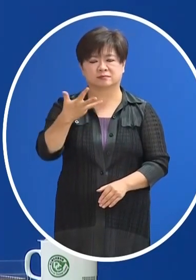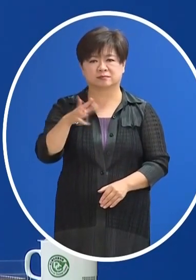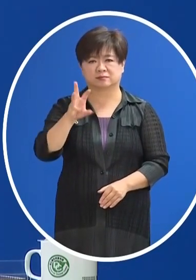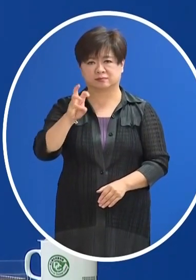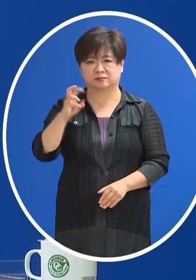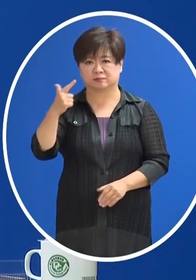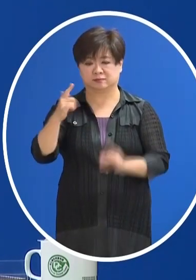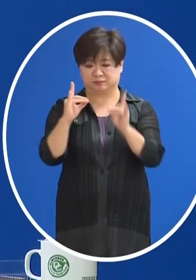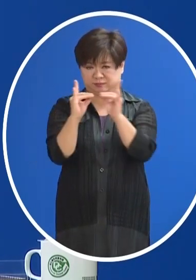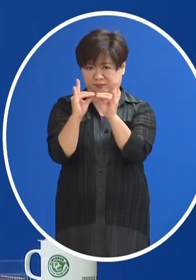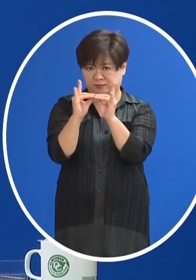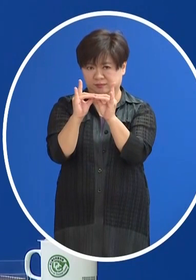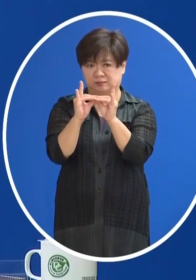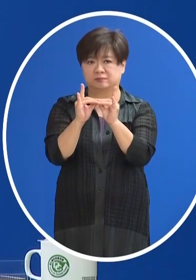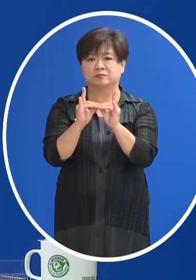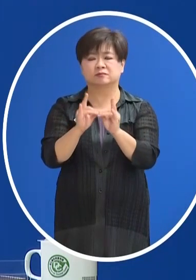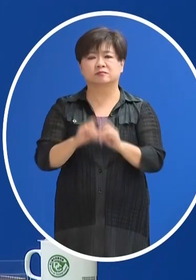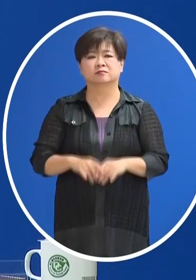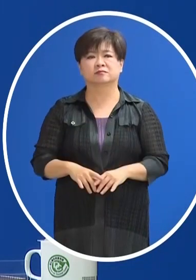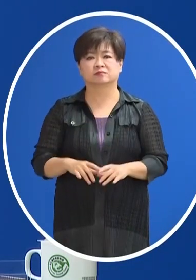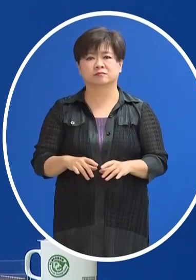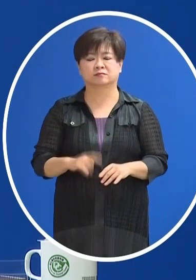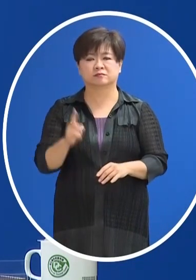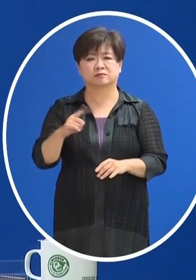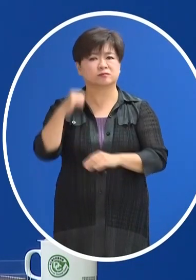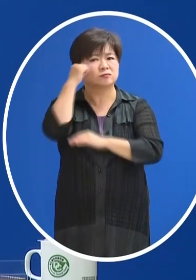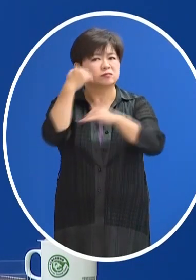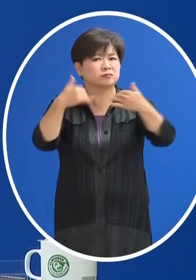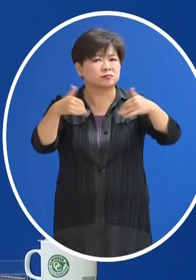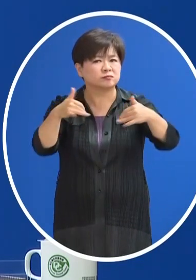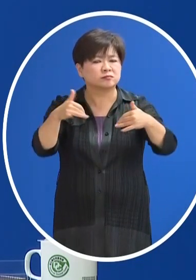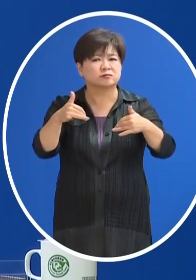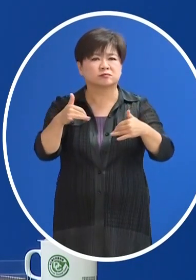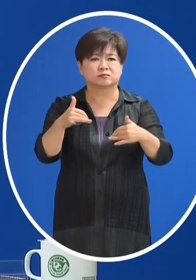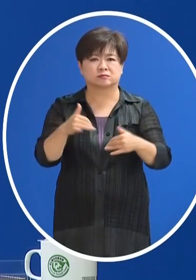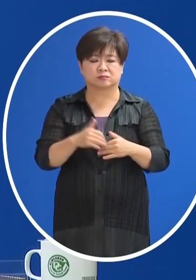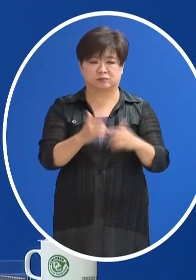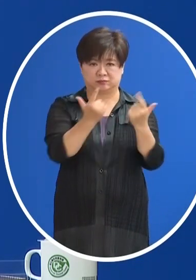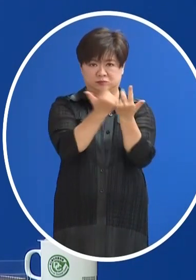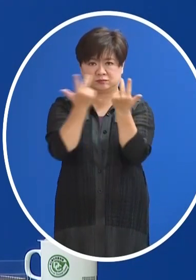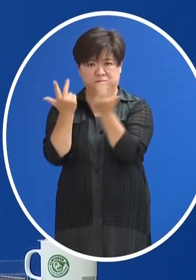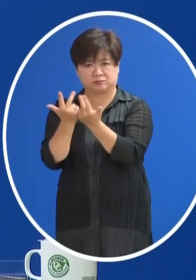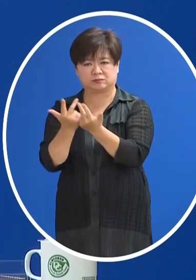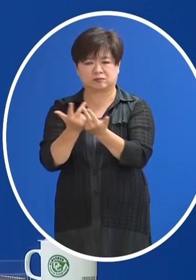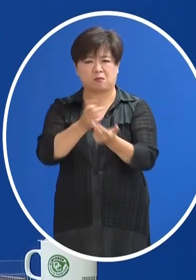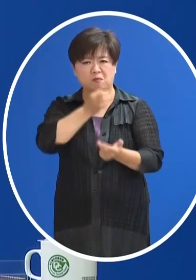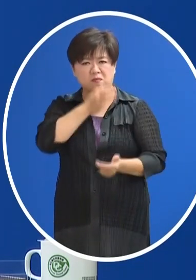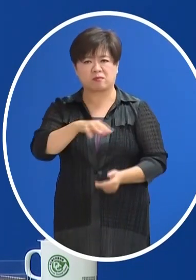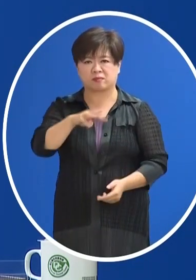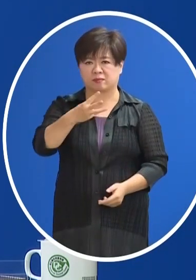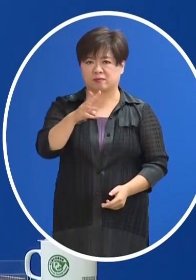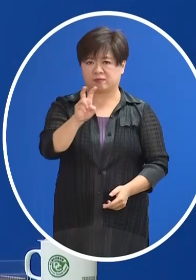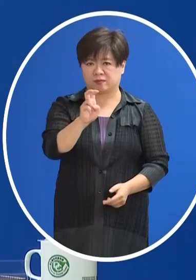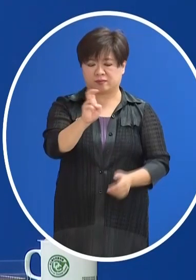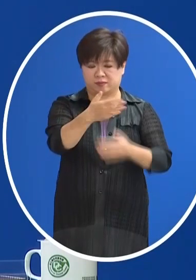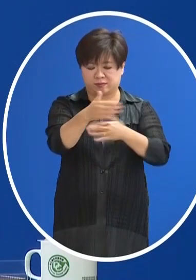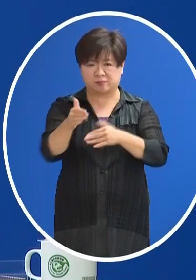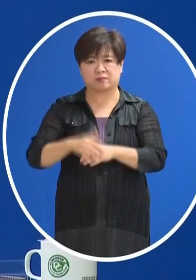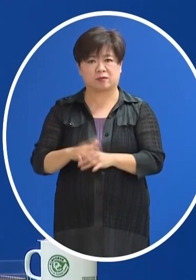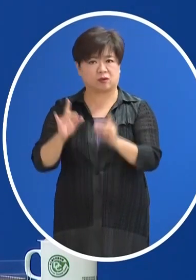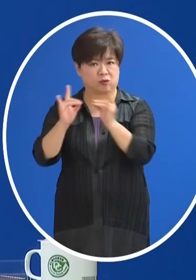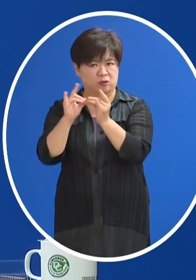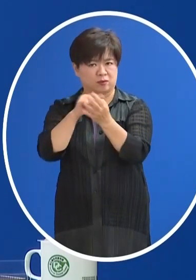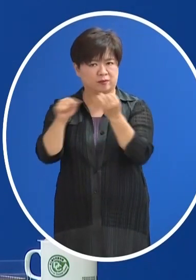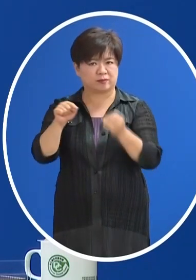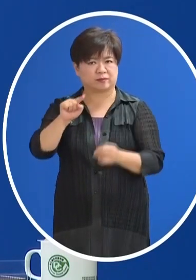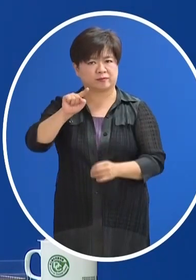2836床。那目前的空床的情形呢，那么大概在双北地区有320间，那么床数